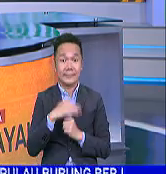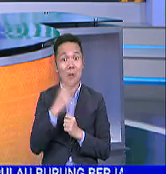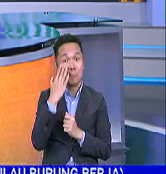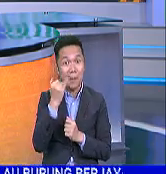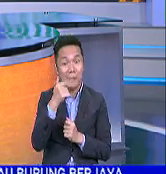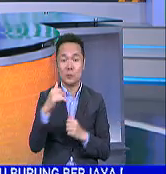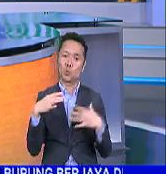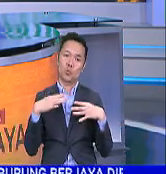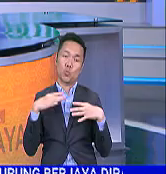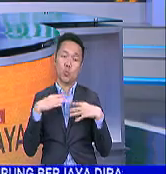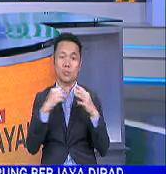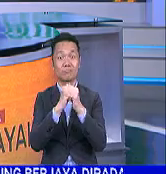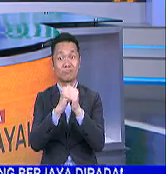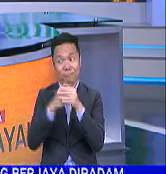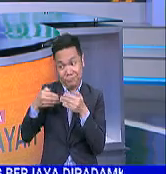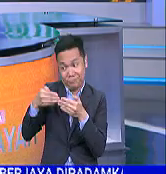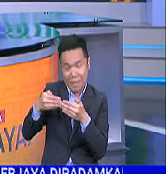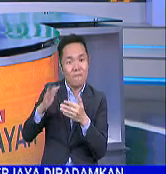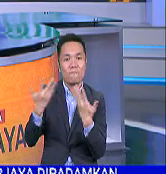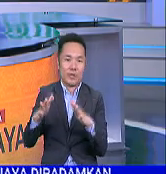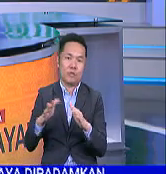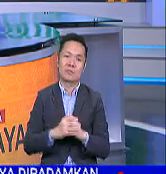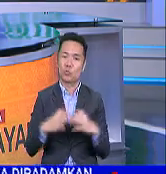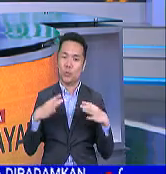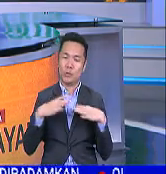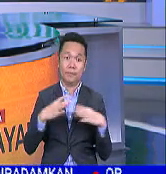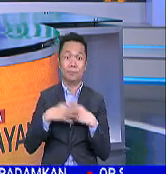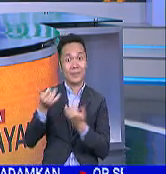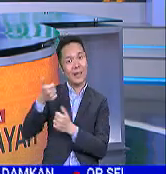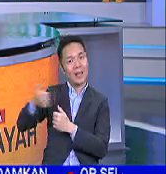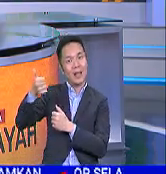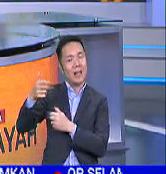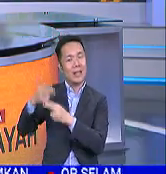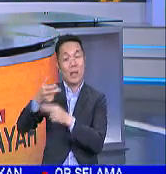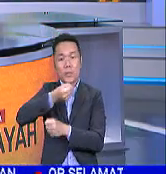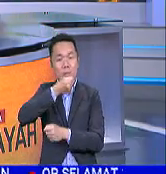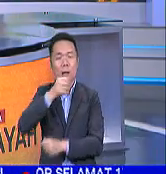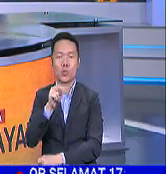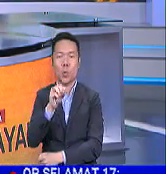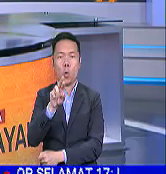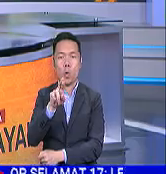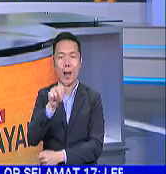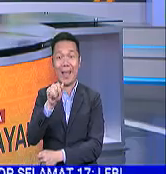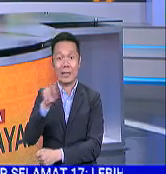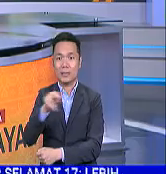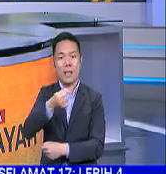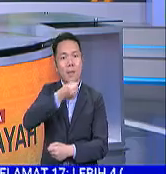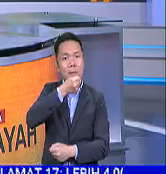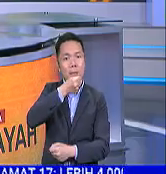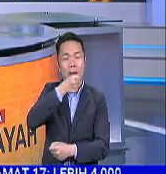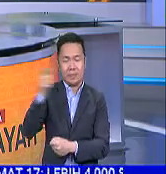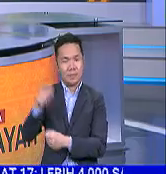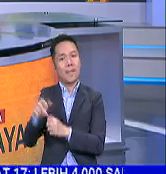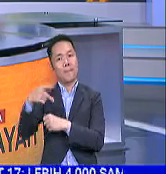cuti sempena Tahun Baru Cina bakal berakhir. Nur Ain Abu Bakar yang masih berada di Plaza Tol Selatan mempunyai laporan semasa. Silakan